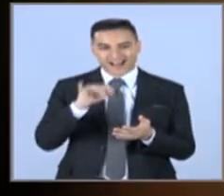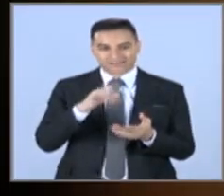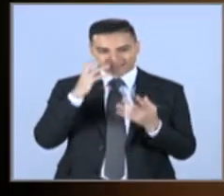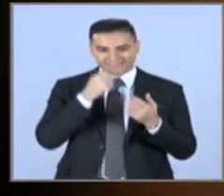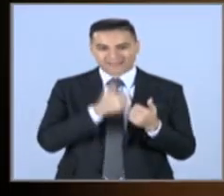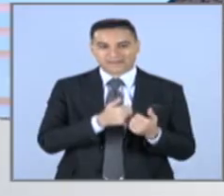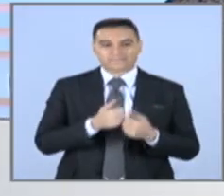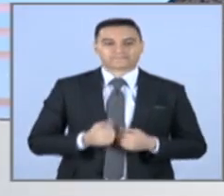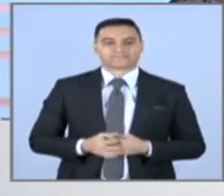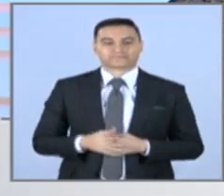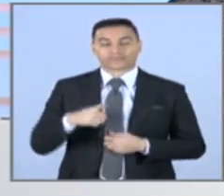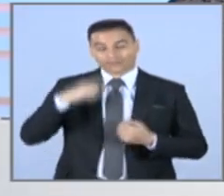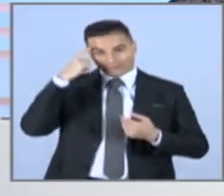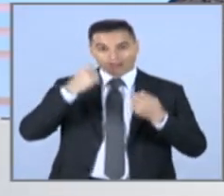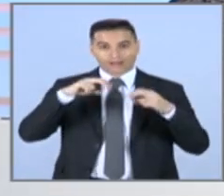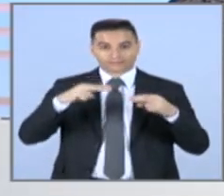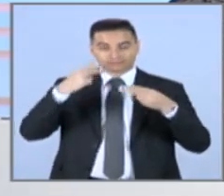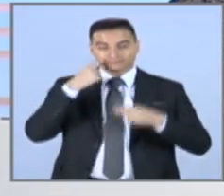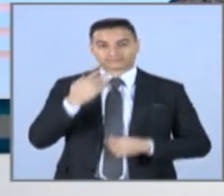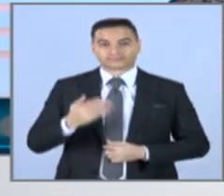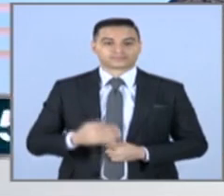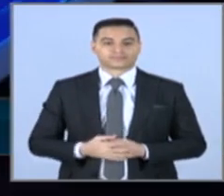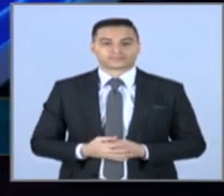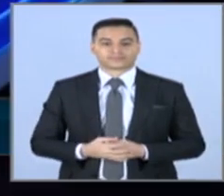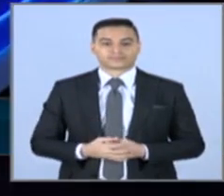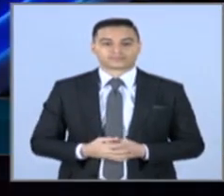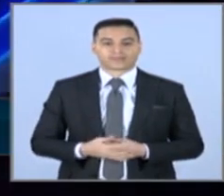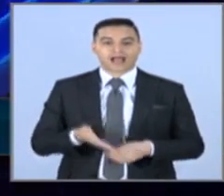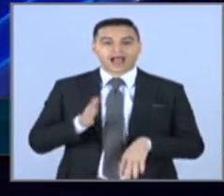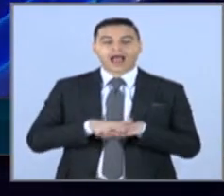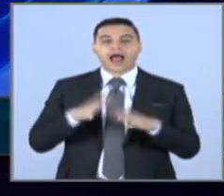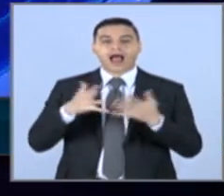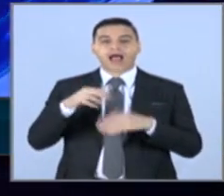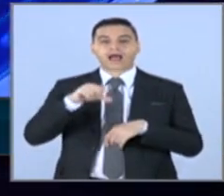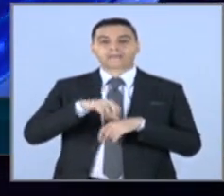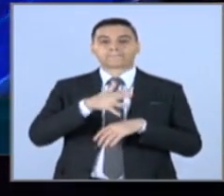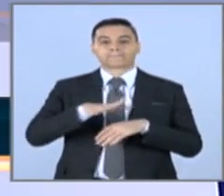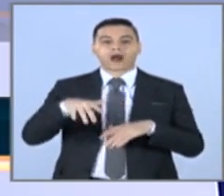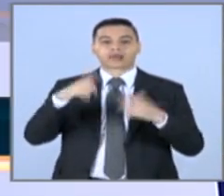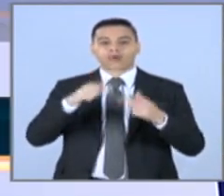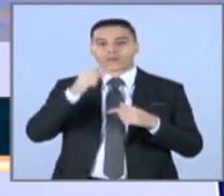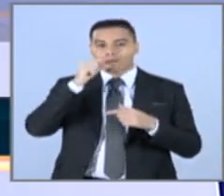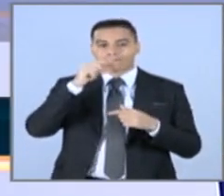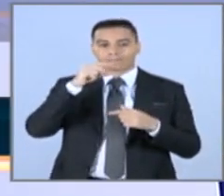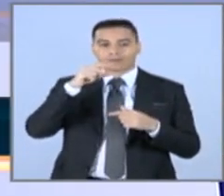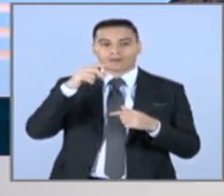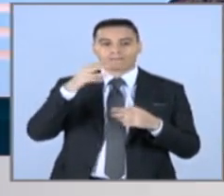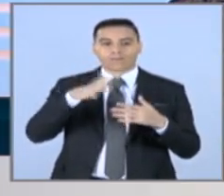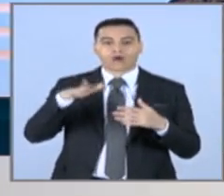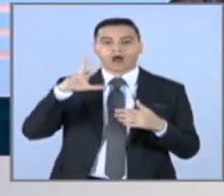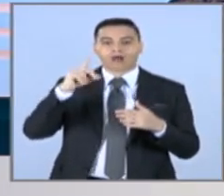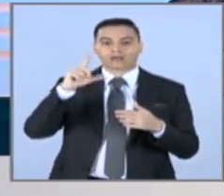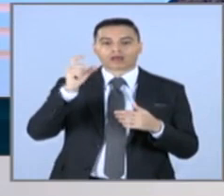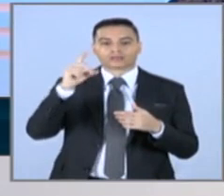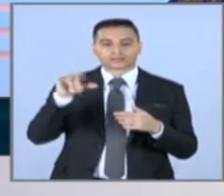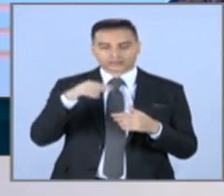سلمى تمام. تحت الضغط كاونتر. على أي محيط تطل دولة البرتغال؟ محيط الأطلنطي. صح.